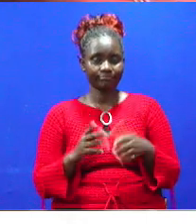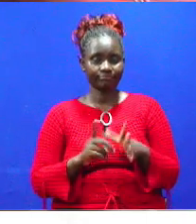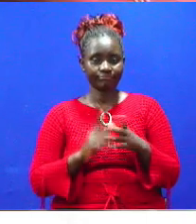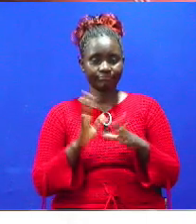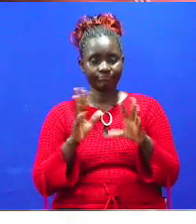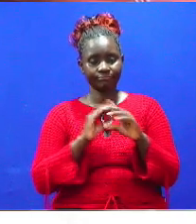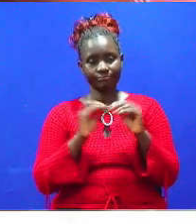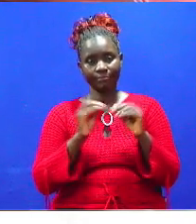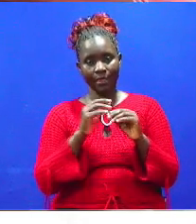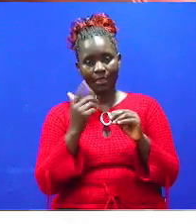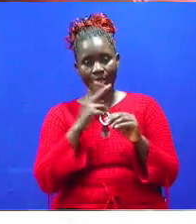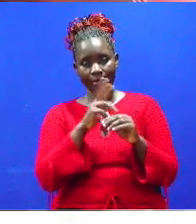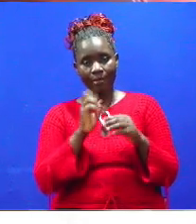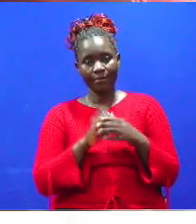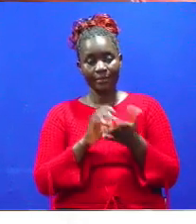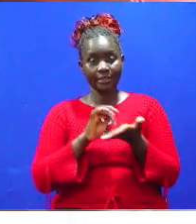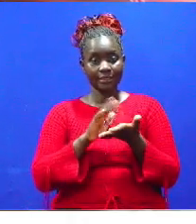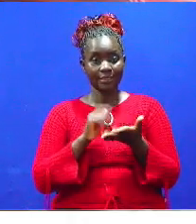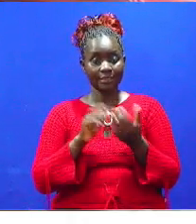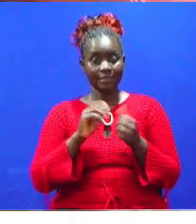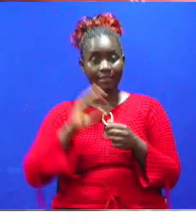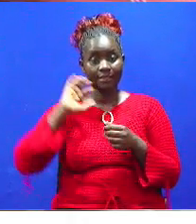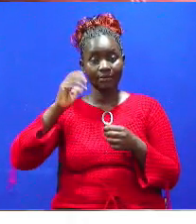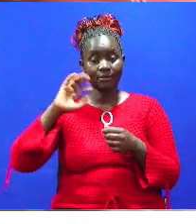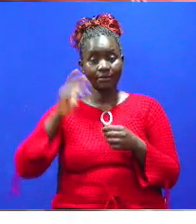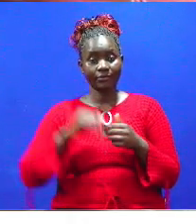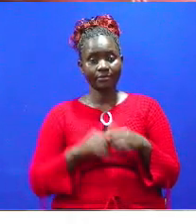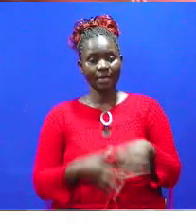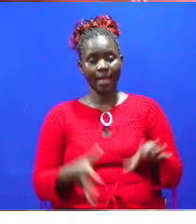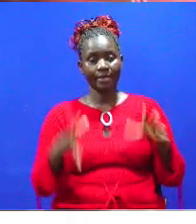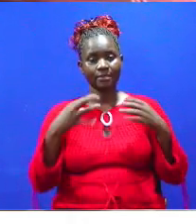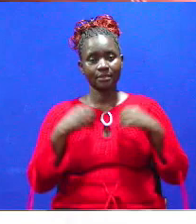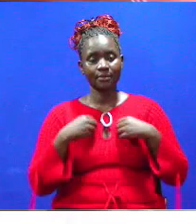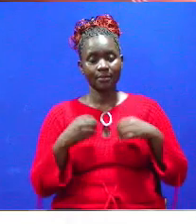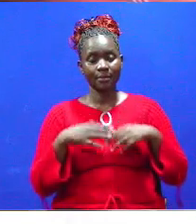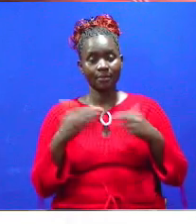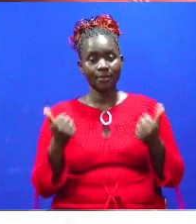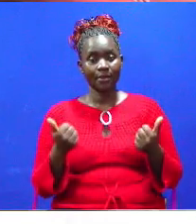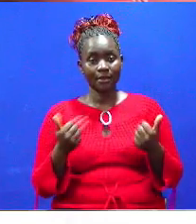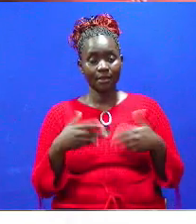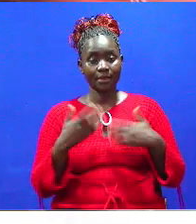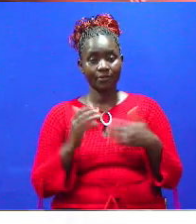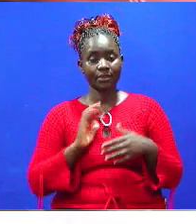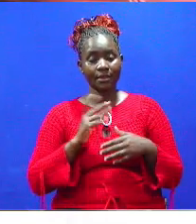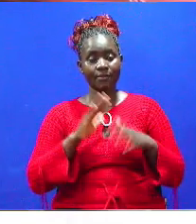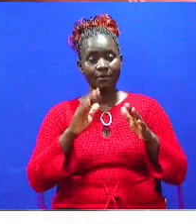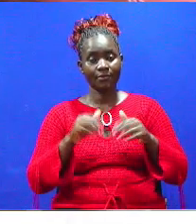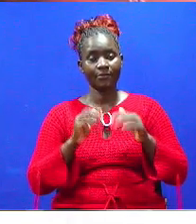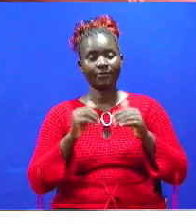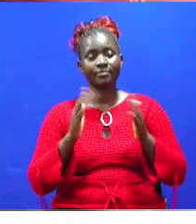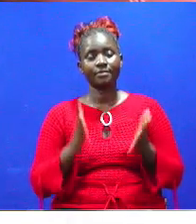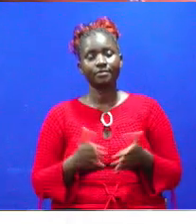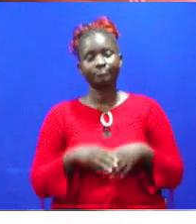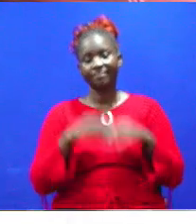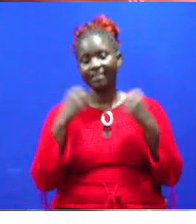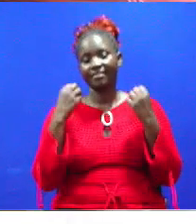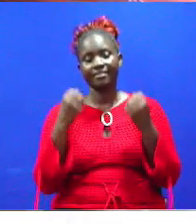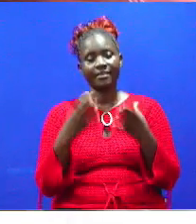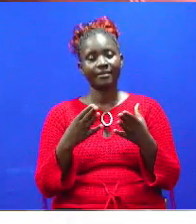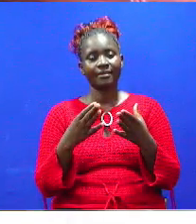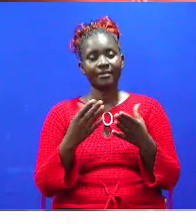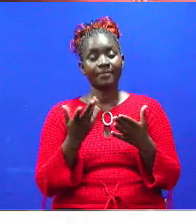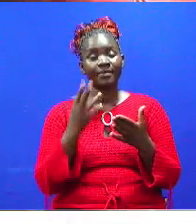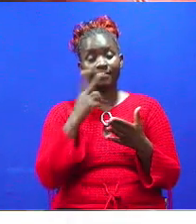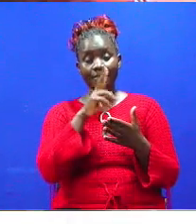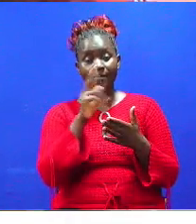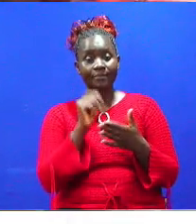ibine bintu igwanda ko tumwa to counties to bwanchira ne ntunga no burunge bore tumana kwabare mbaito nto kwabare mie bintu biteyo to bamwe no mwanu